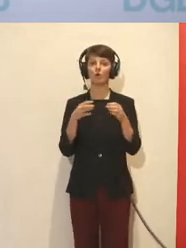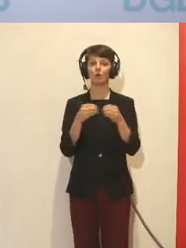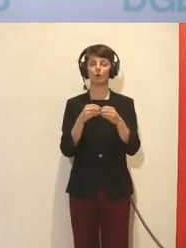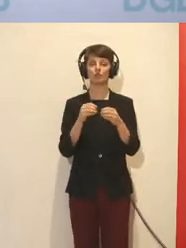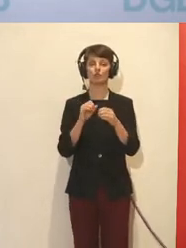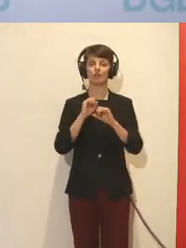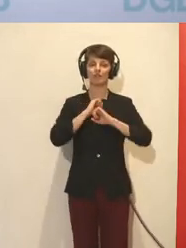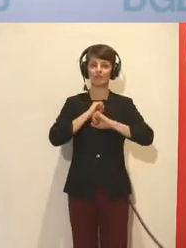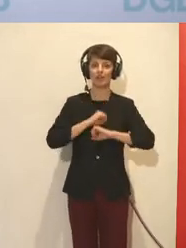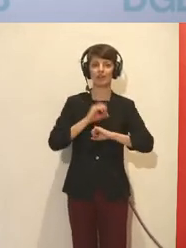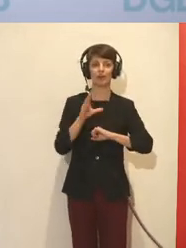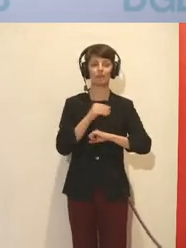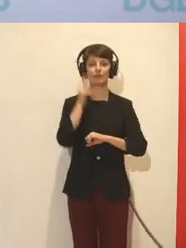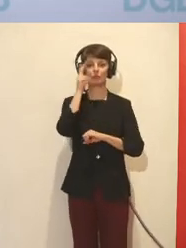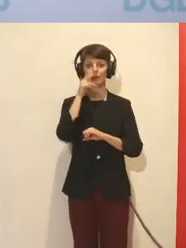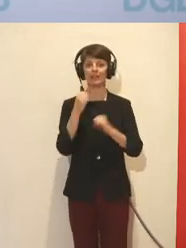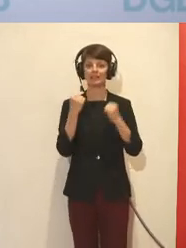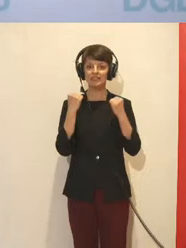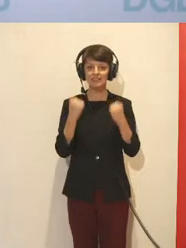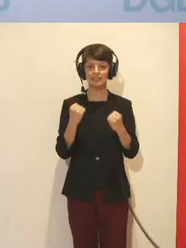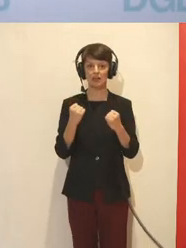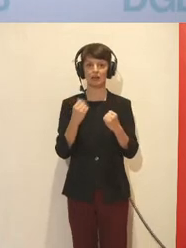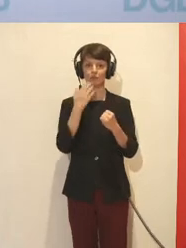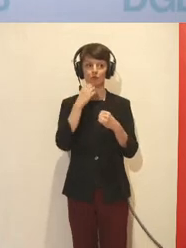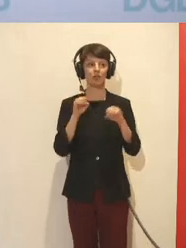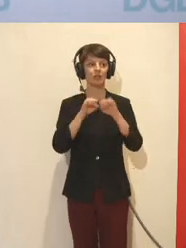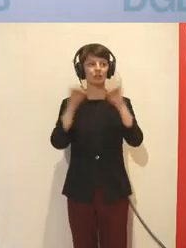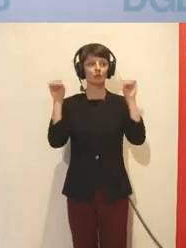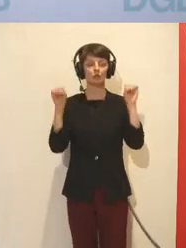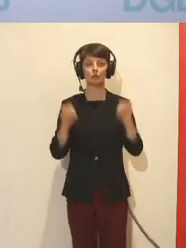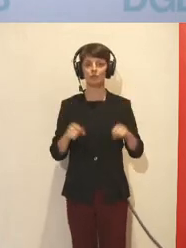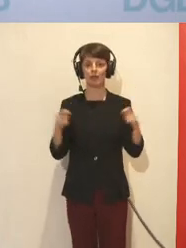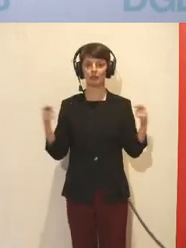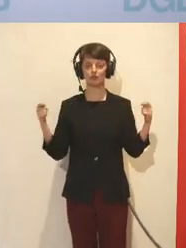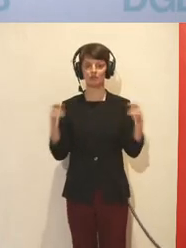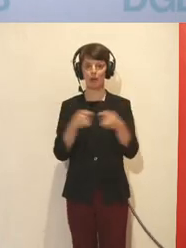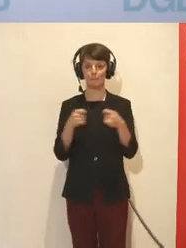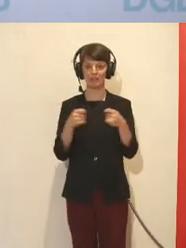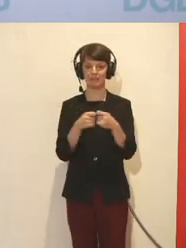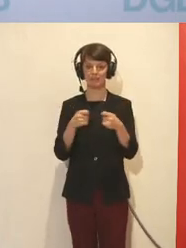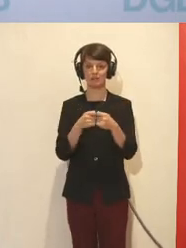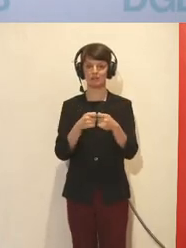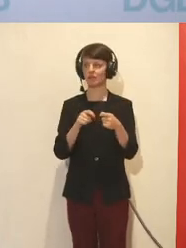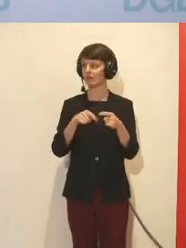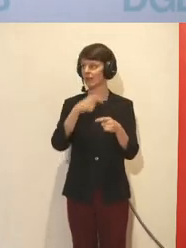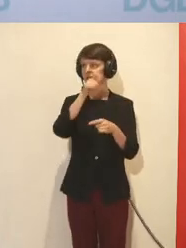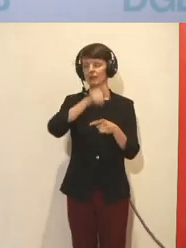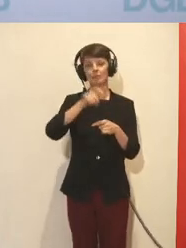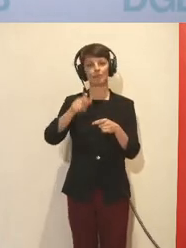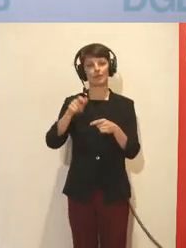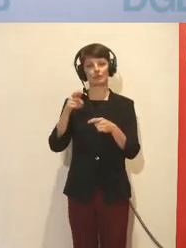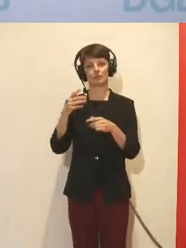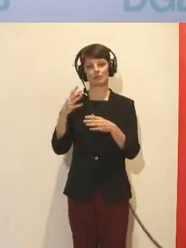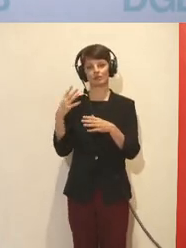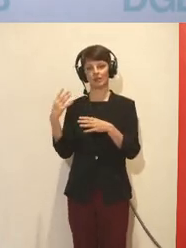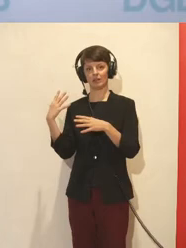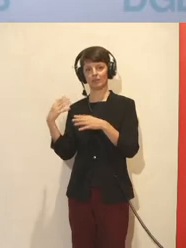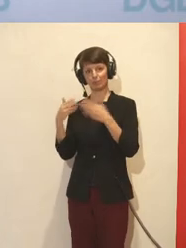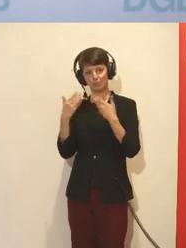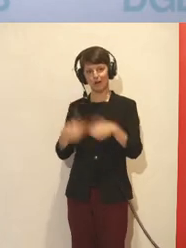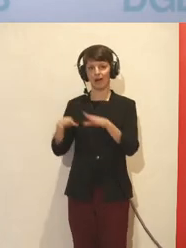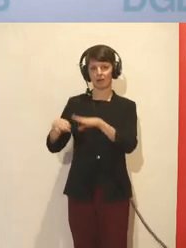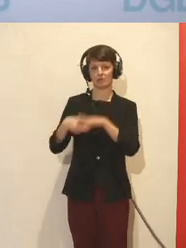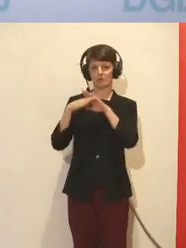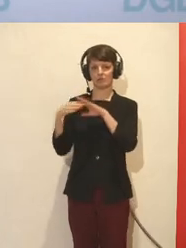sozialer sicherheit systematisch zu verbinden werden wir die menschen mitnehmen können auf dem weg